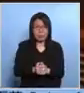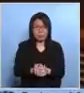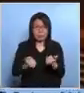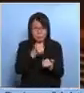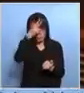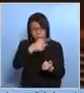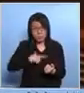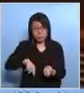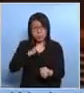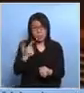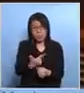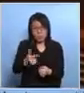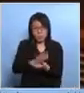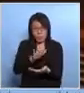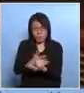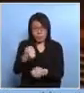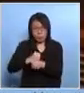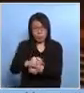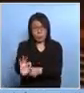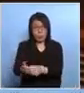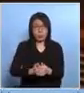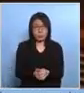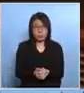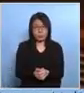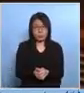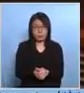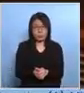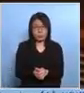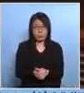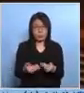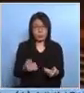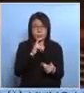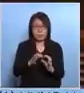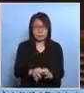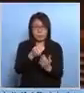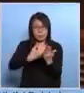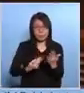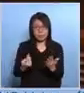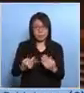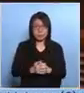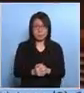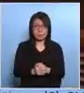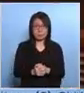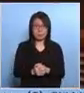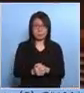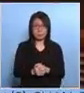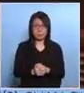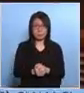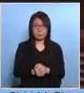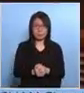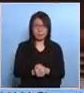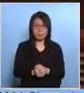冇做呢樣嘢噃。講返呢一條條例草案，其